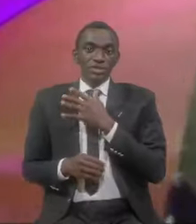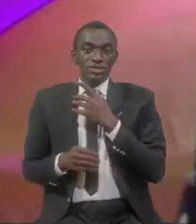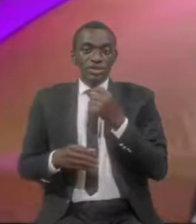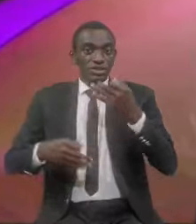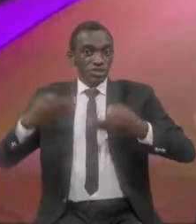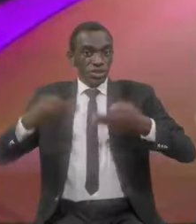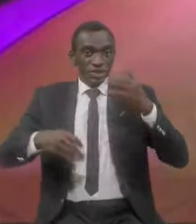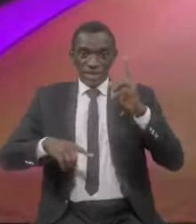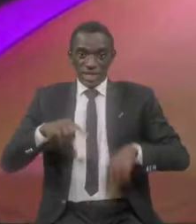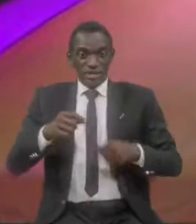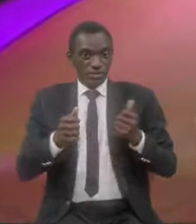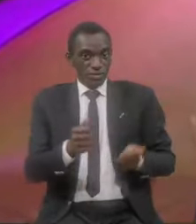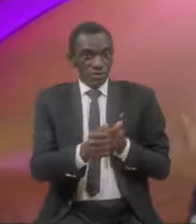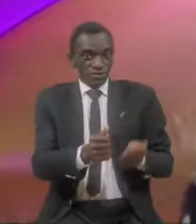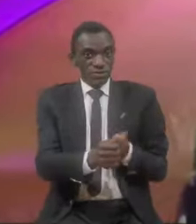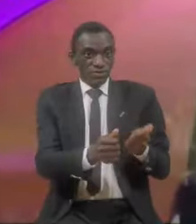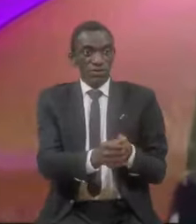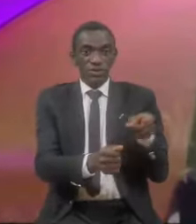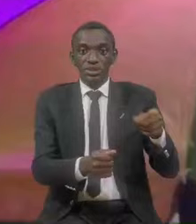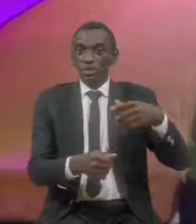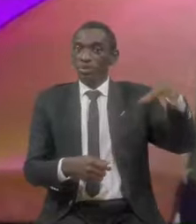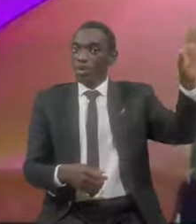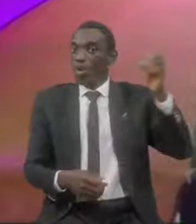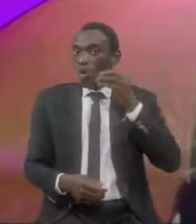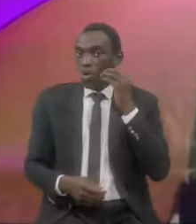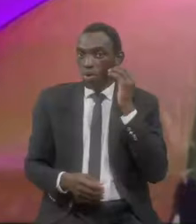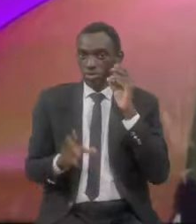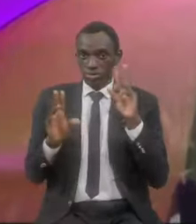Mais le juge ne peut pas t'accompagner partout.